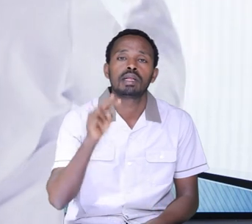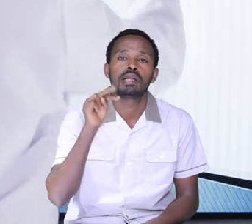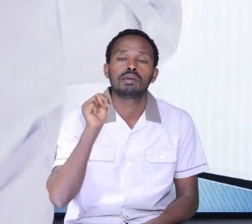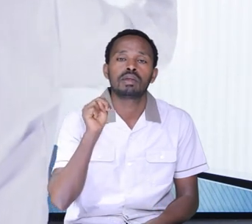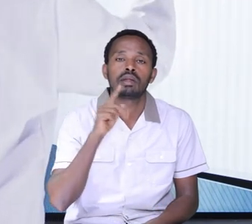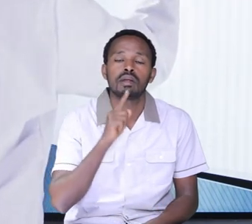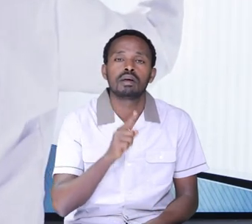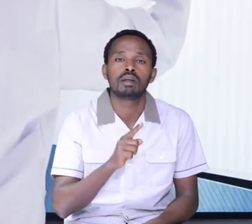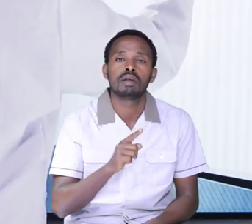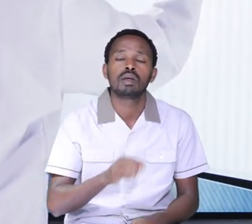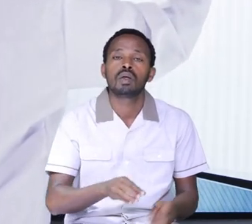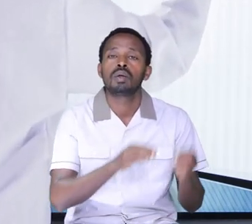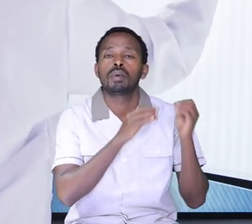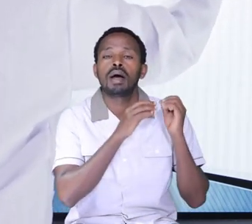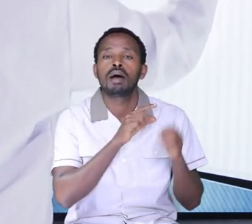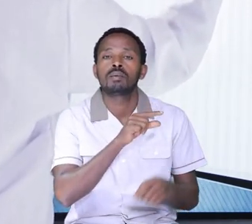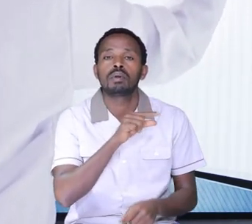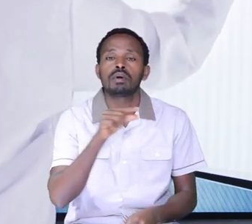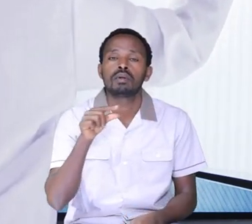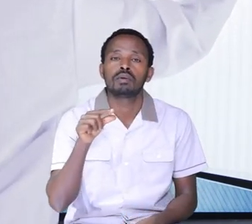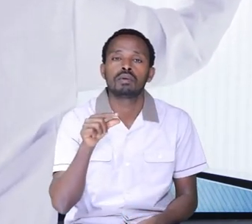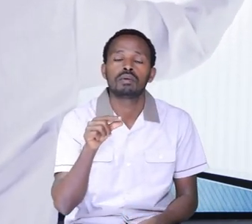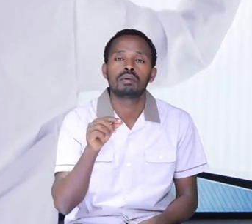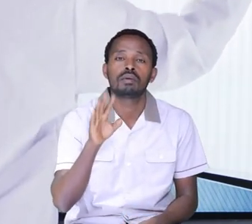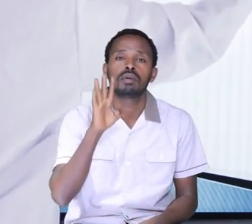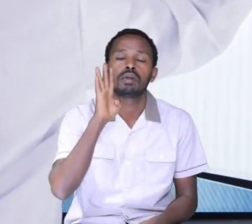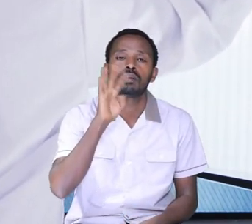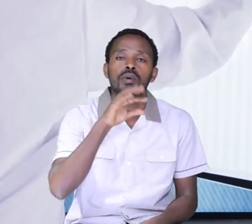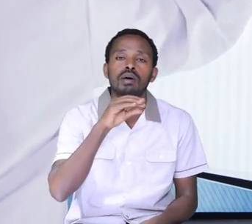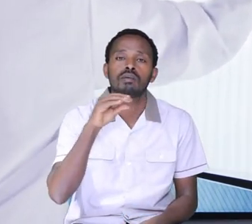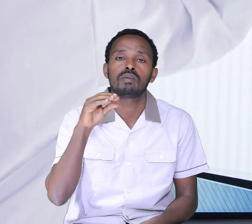niwutooniidha. Ba'aan walqixa 400